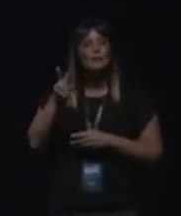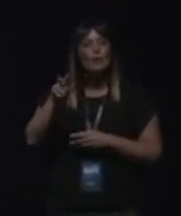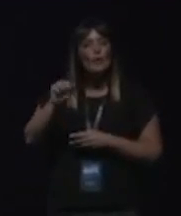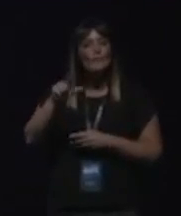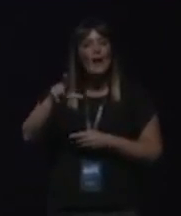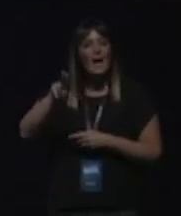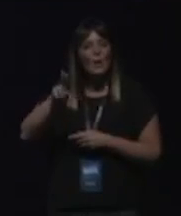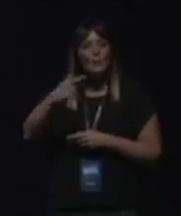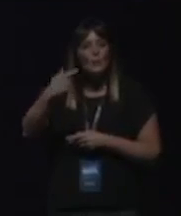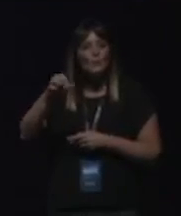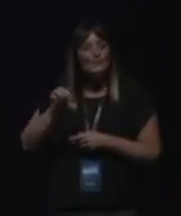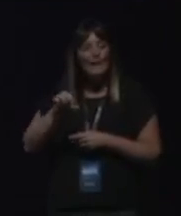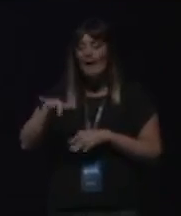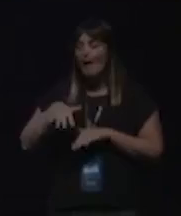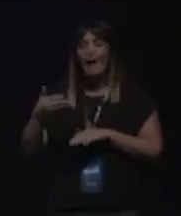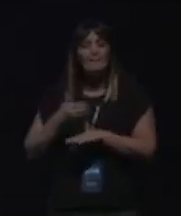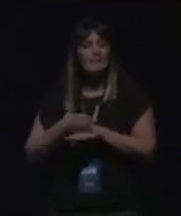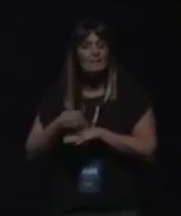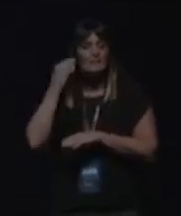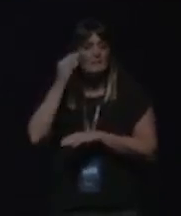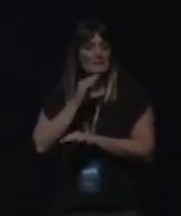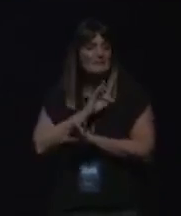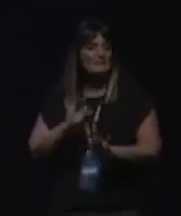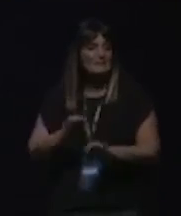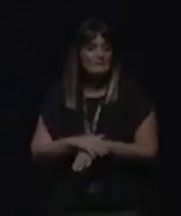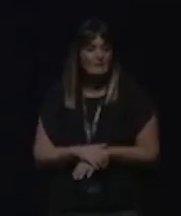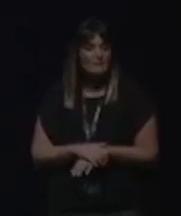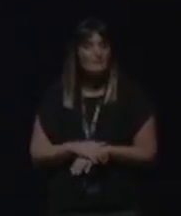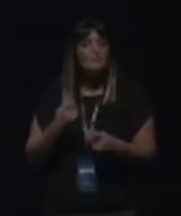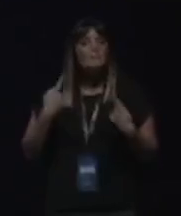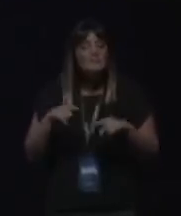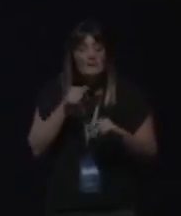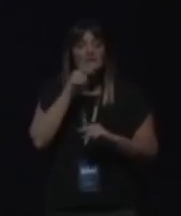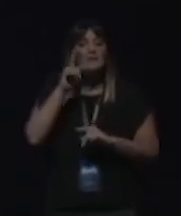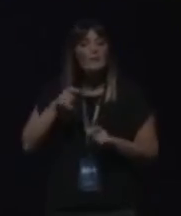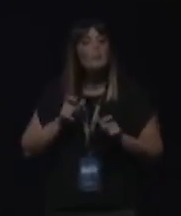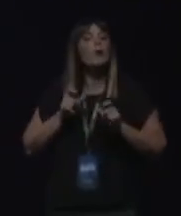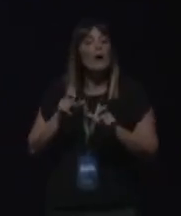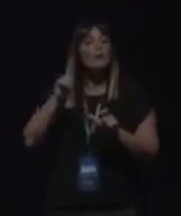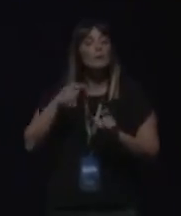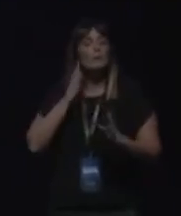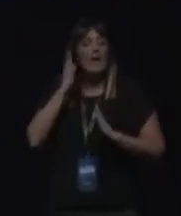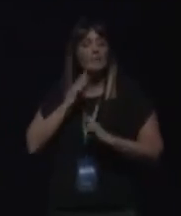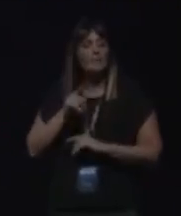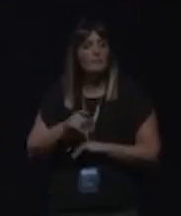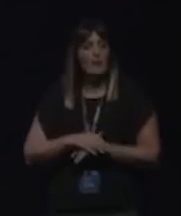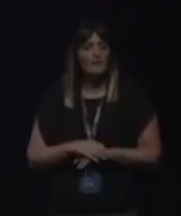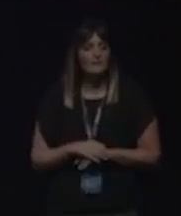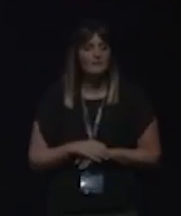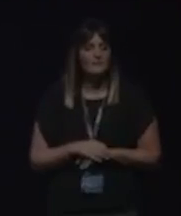Che è il canale attraverso il quale anche i mafiosi passano il loro denaro.